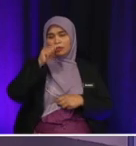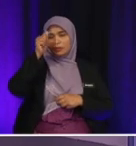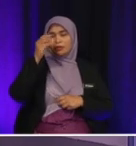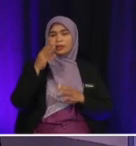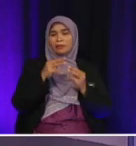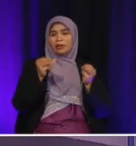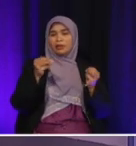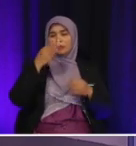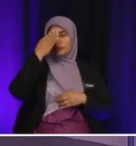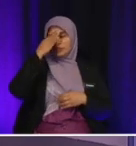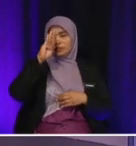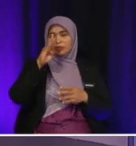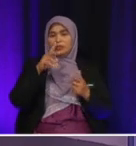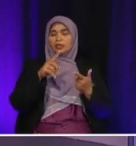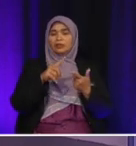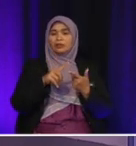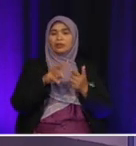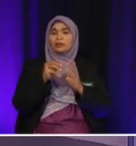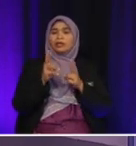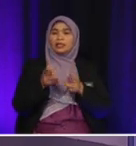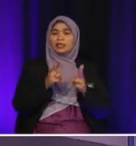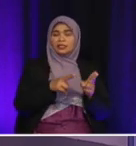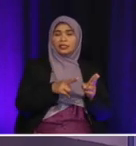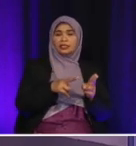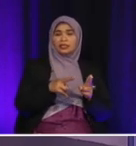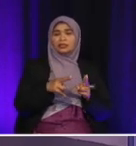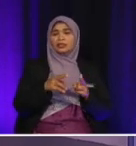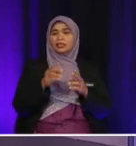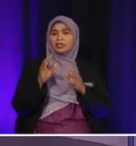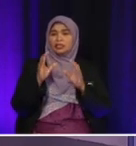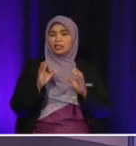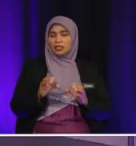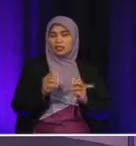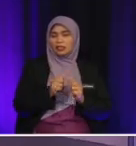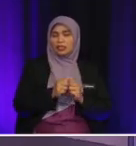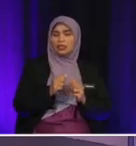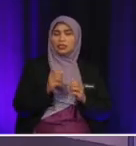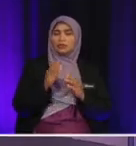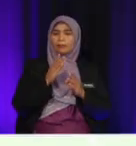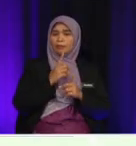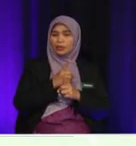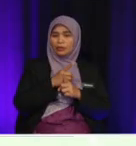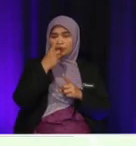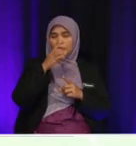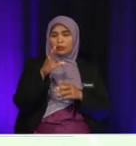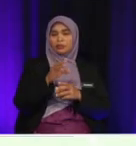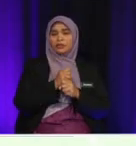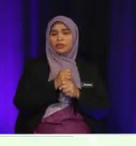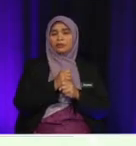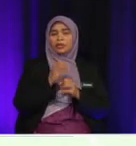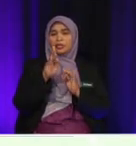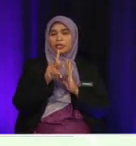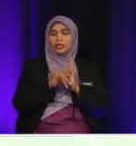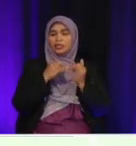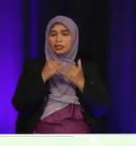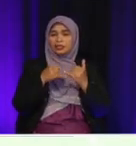bijaksana kedua Merancang strategi dengan teliti dalam setiap tindakan untuk mencapai kejayaan jadi cara